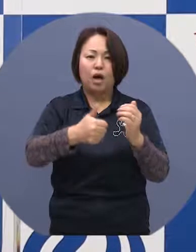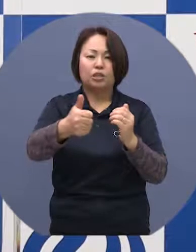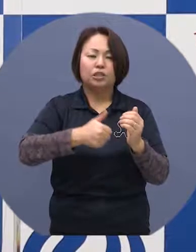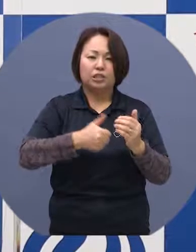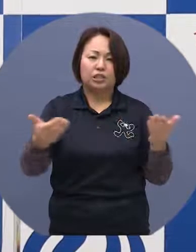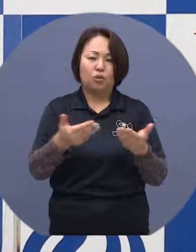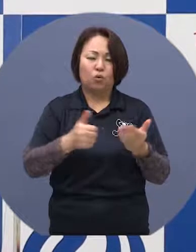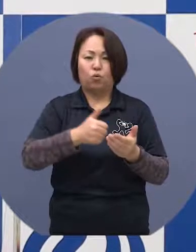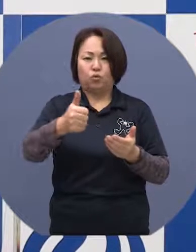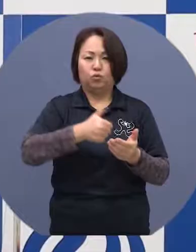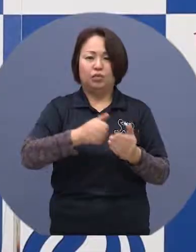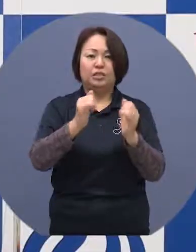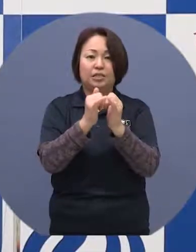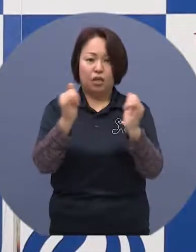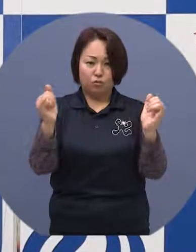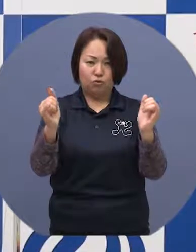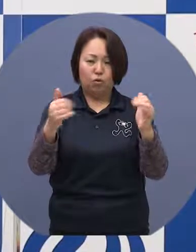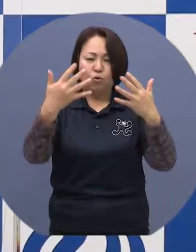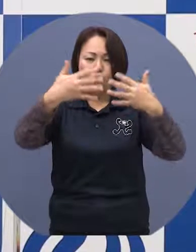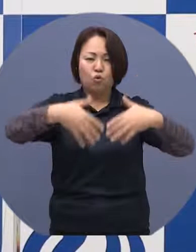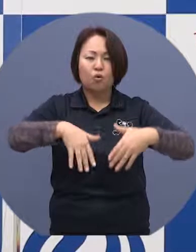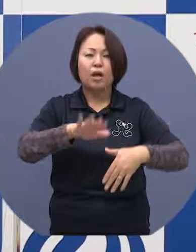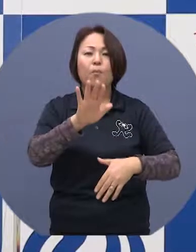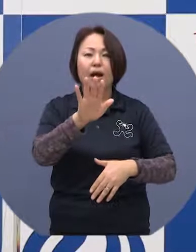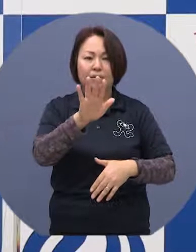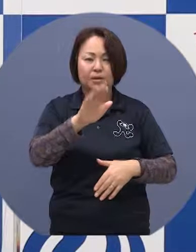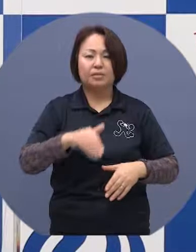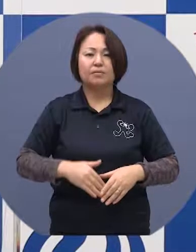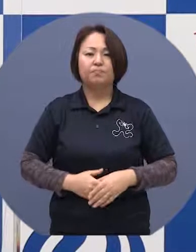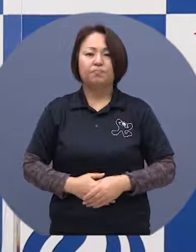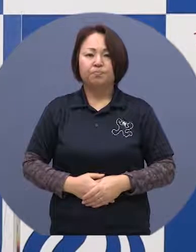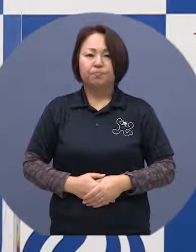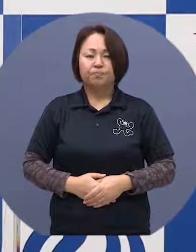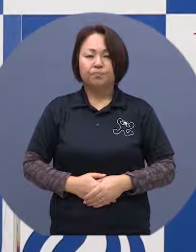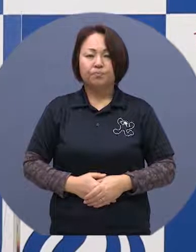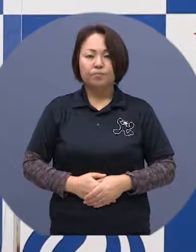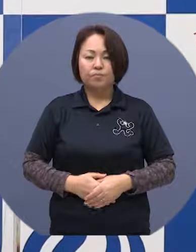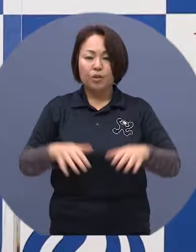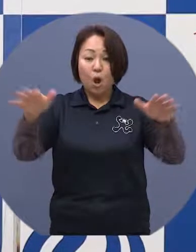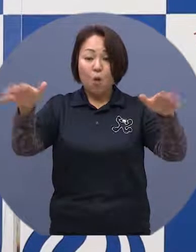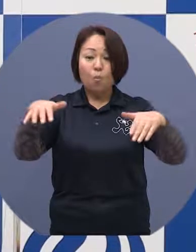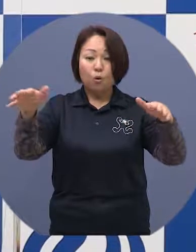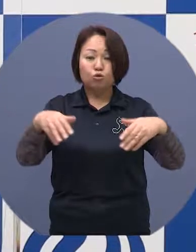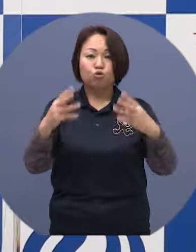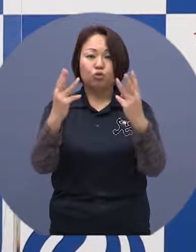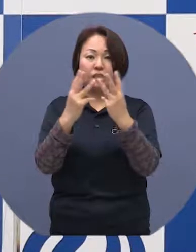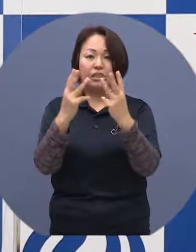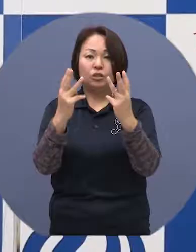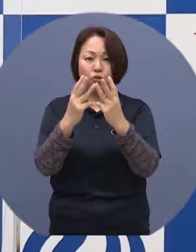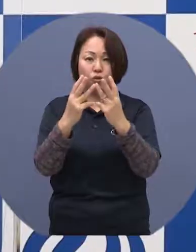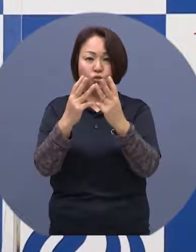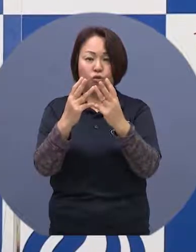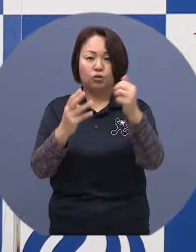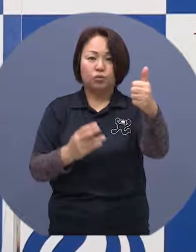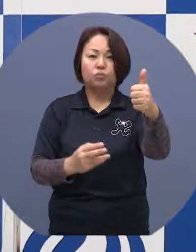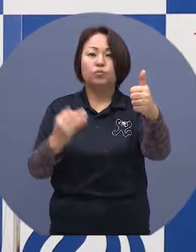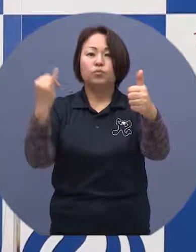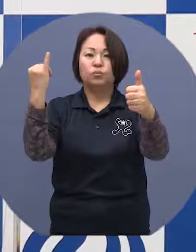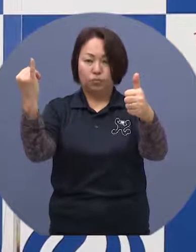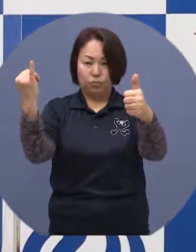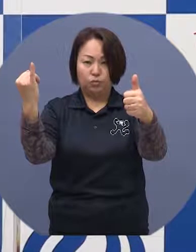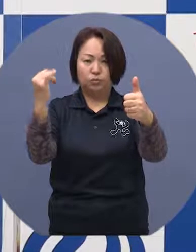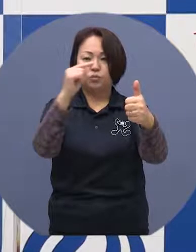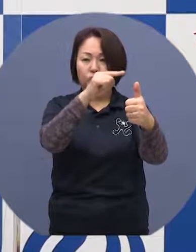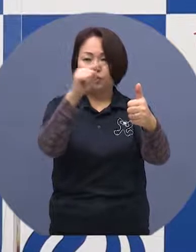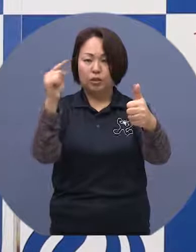で条件をつけさせて頂いておりますのでご理解お願いいたします募集人員は男女ともに40